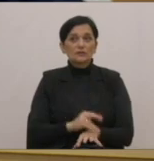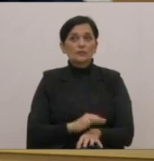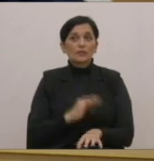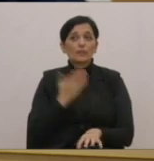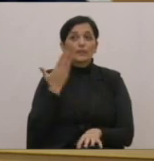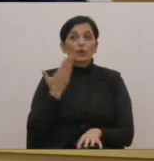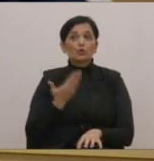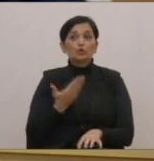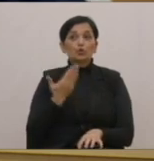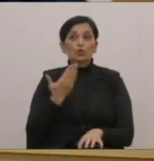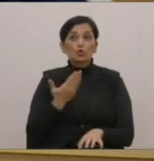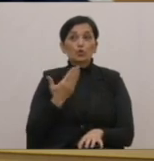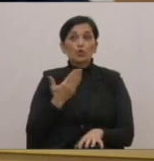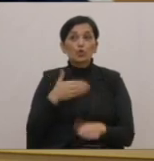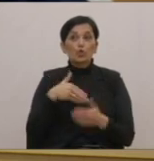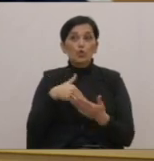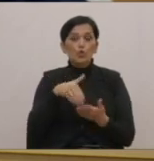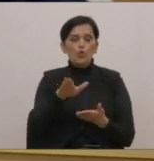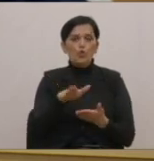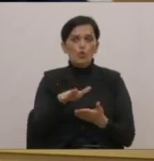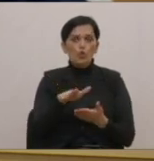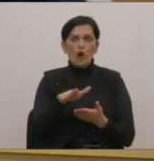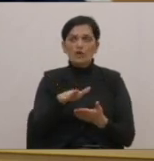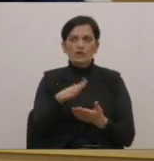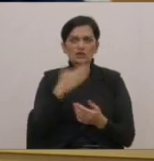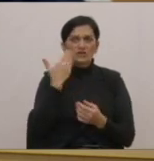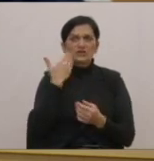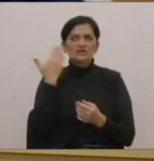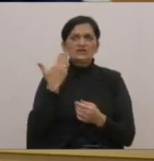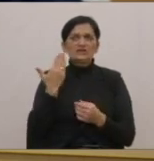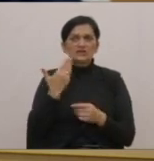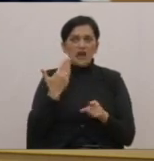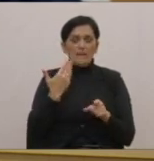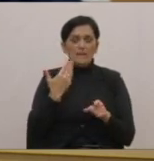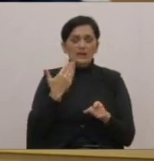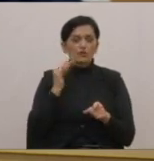თუ უარის შემთხვევაში ყველა ვარიანტში ზეპირმოსმენა ჩატარდება.